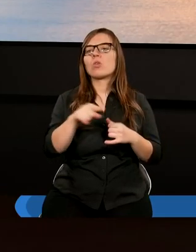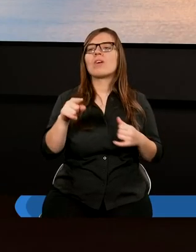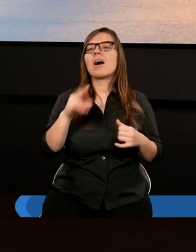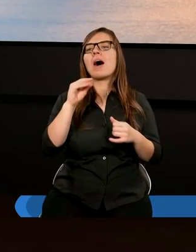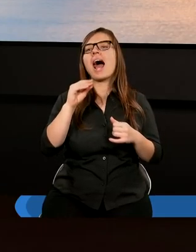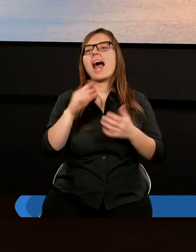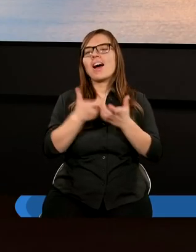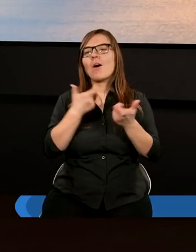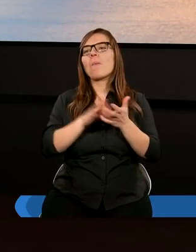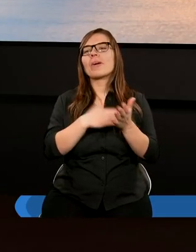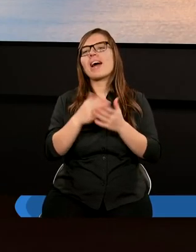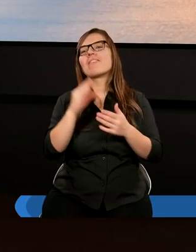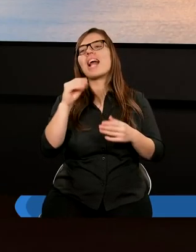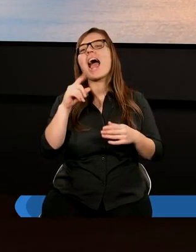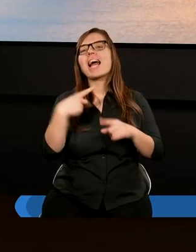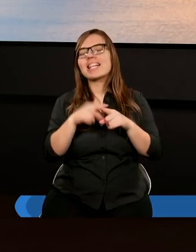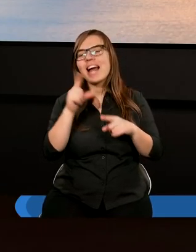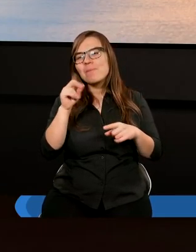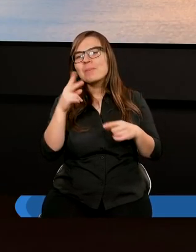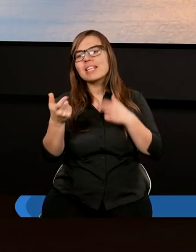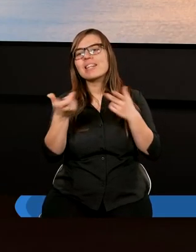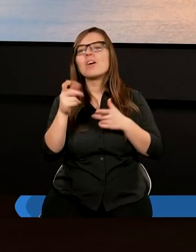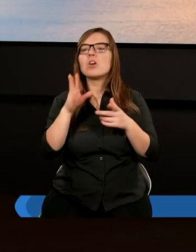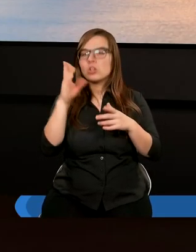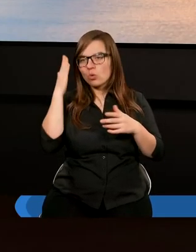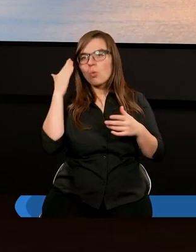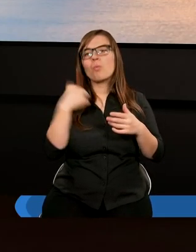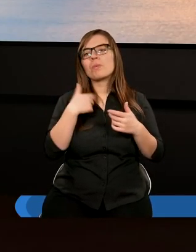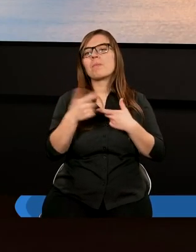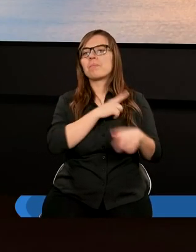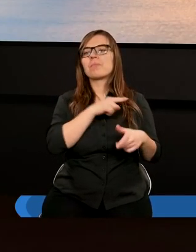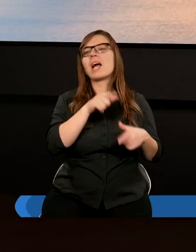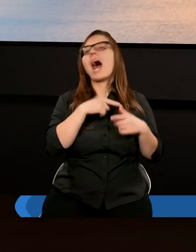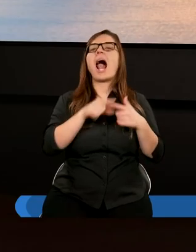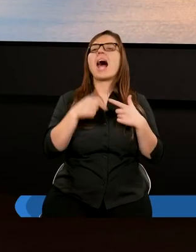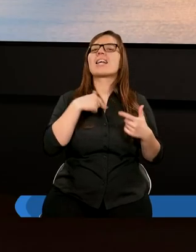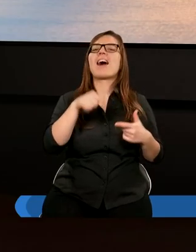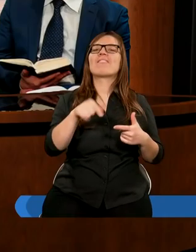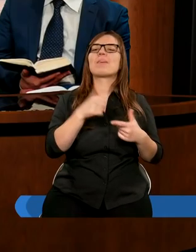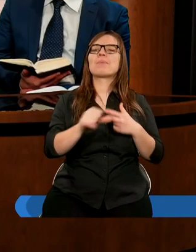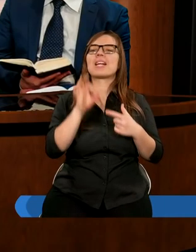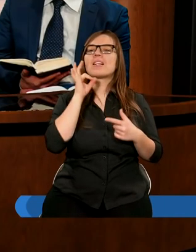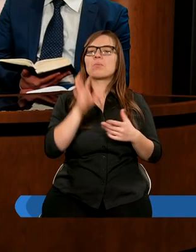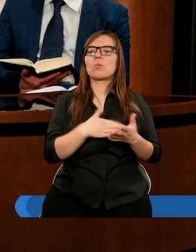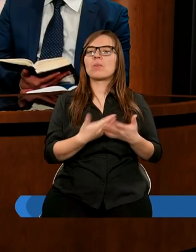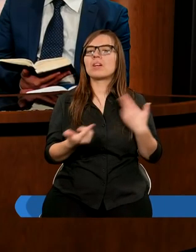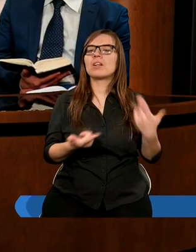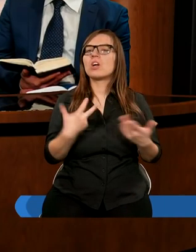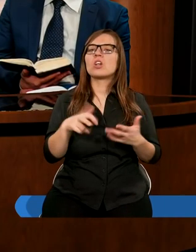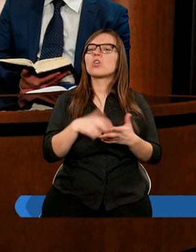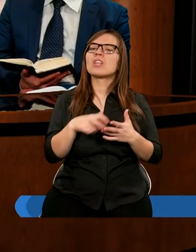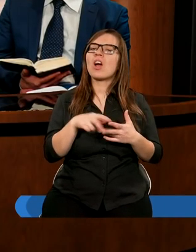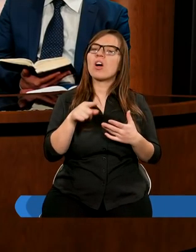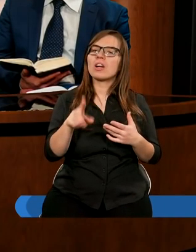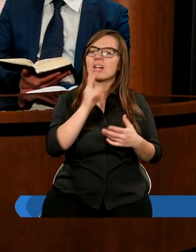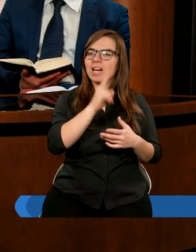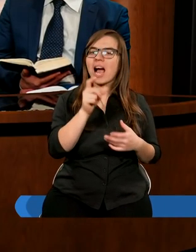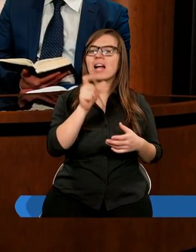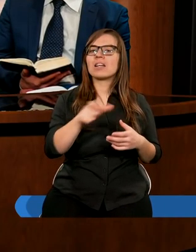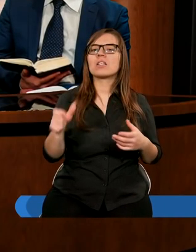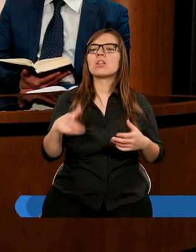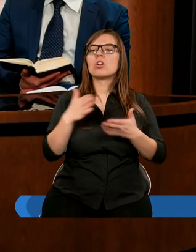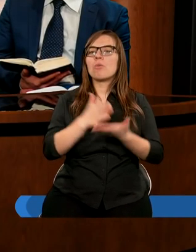Excelu, mają jakieś wyobrażenie. Ktoś powie, ale ja nie jestem tym dobrym. To nie jest usprawiedliwienie. Słuchajcie,